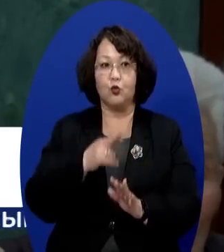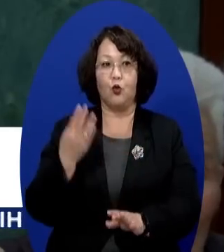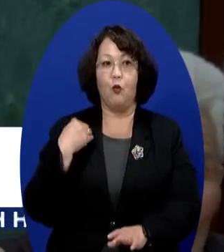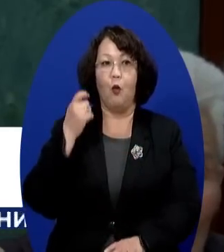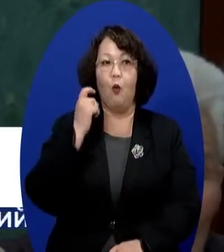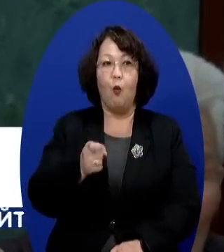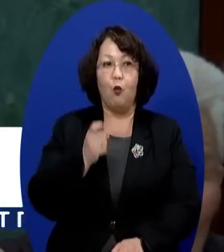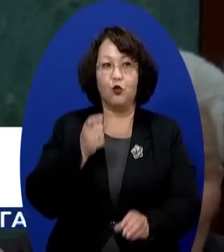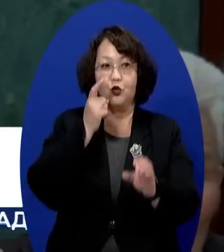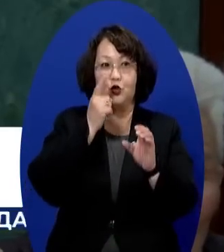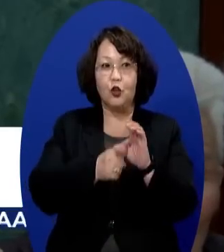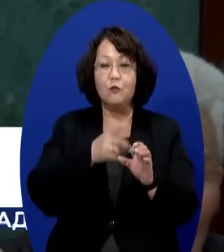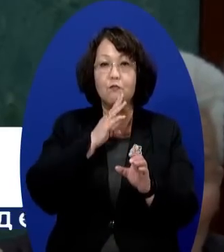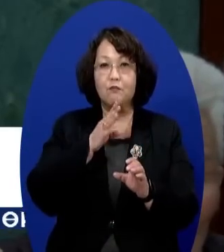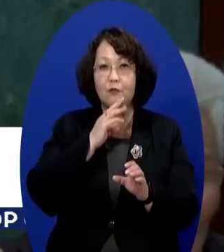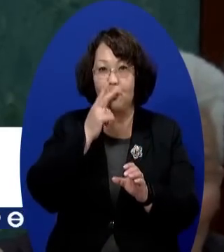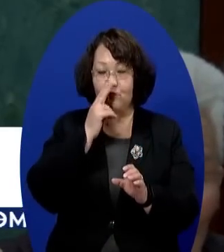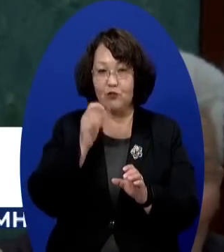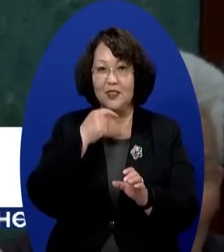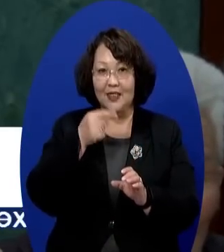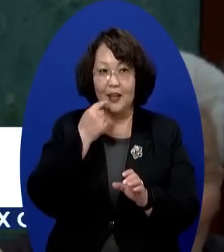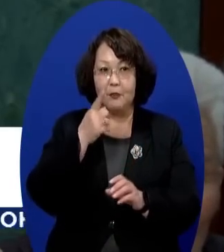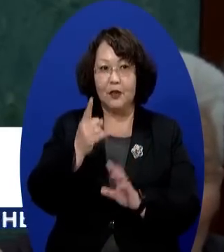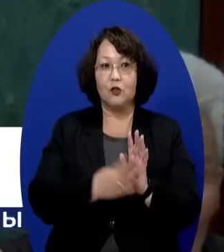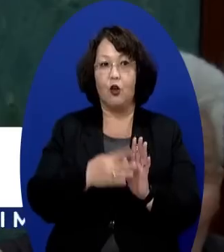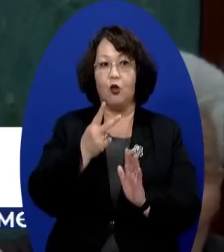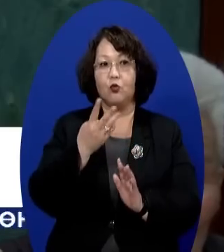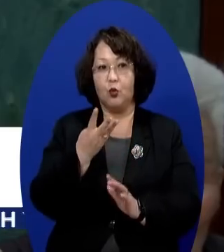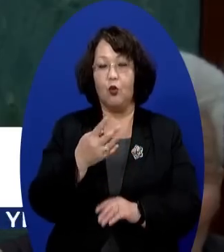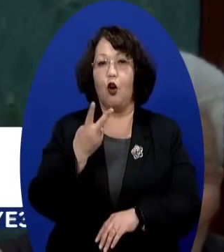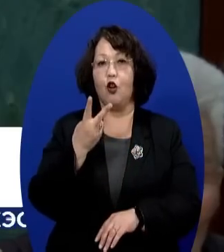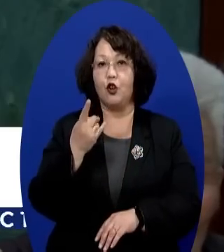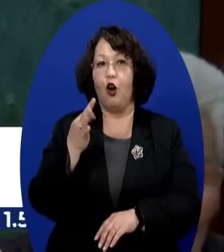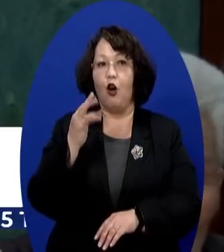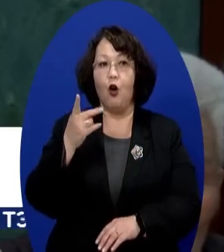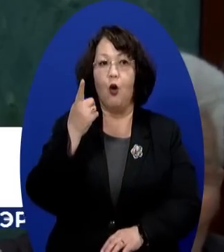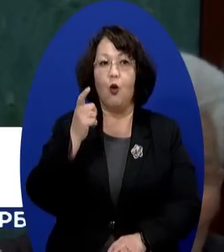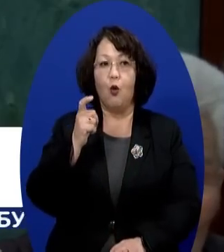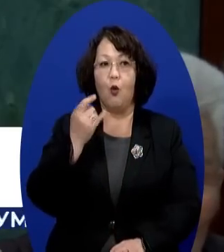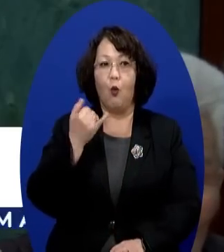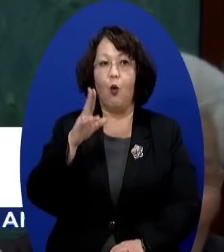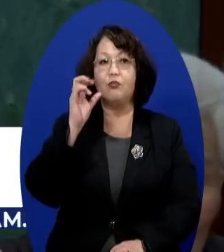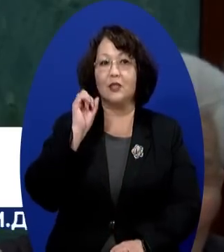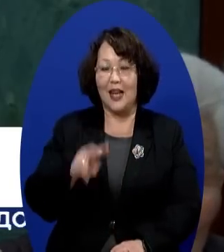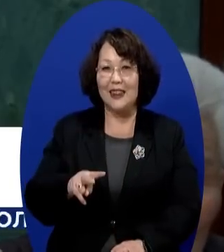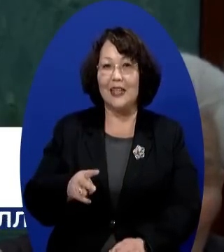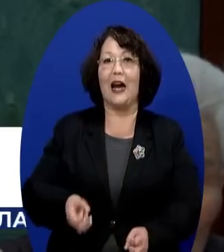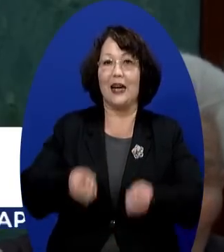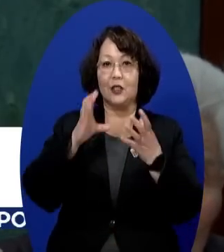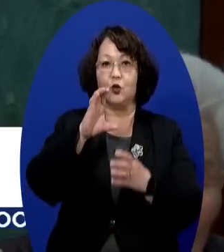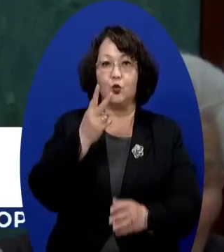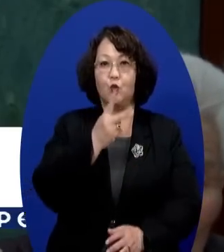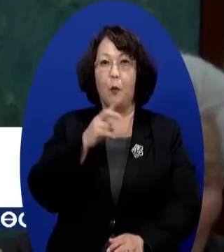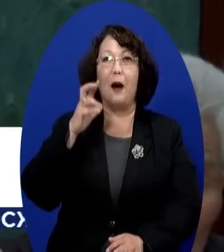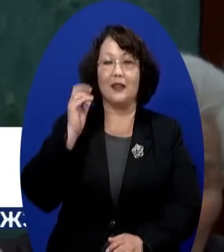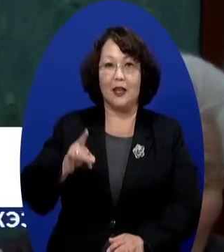руу орох гэдэг нэг гэж ярьж байна. Тэгвэл 1924 21 оны нөгөө хувьсгалаар чинь Сүхбаатарын нөгөө